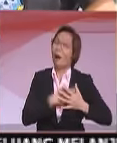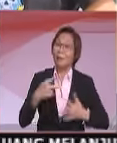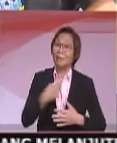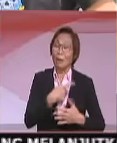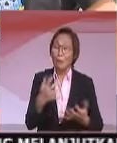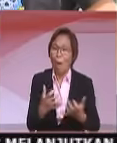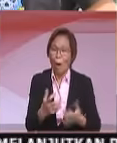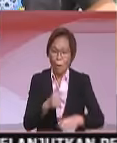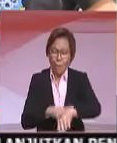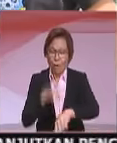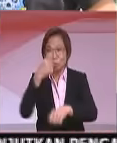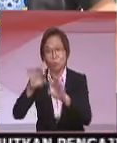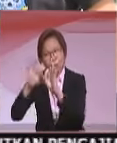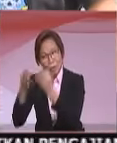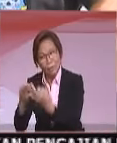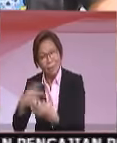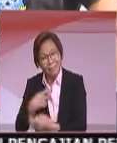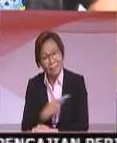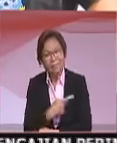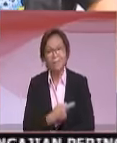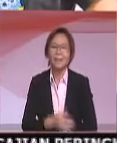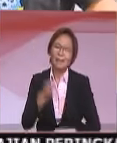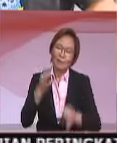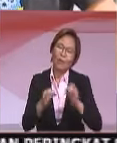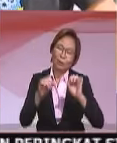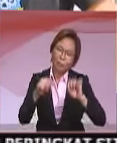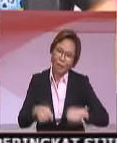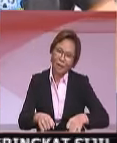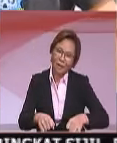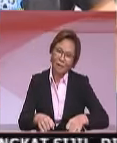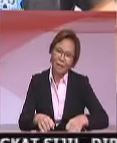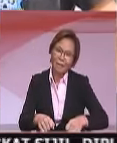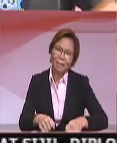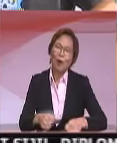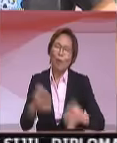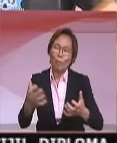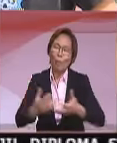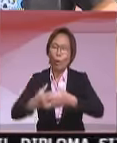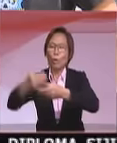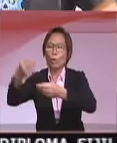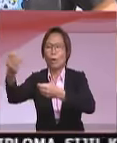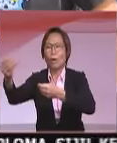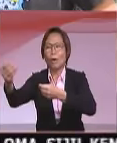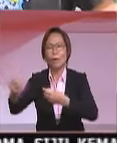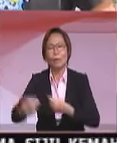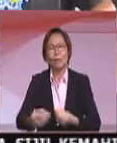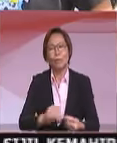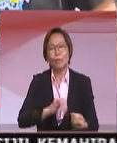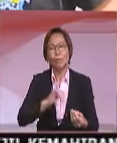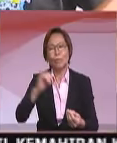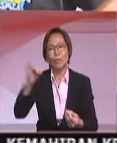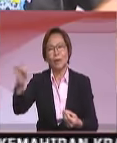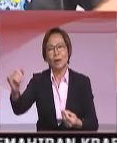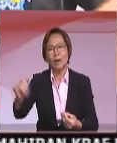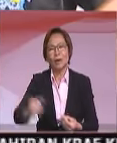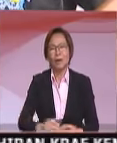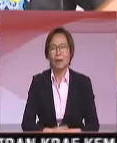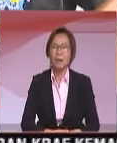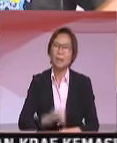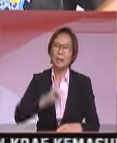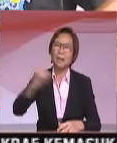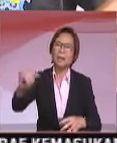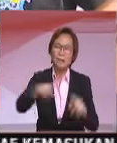nak spend masa dengan keluarga kita sendiri. Kalau boleh tu memang nak keluarlah mungkin ke kawasan-kawasan yang